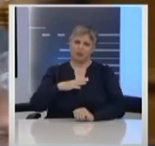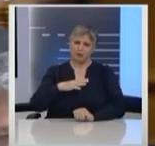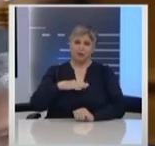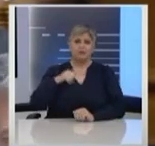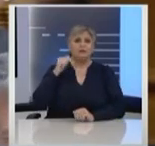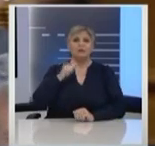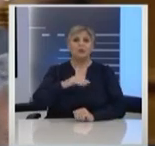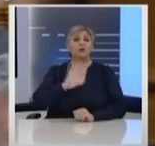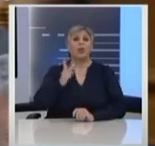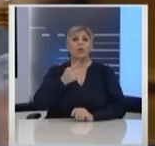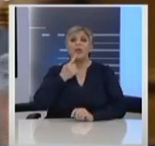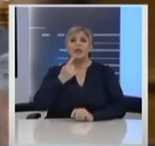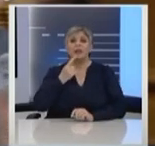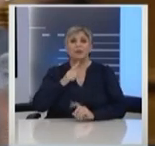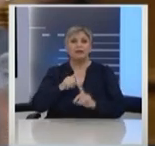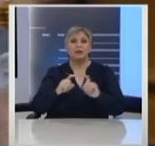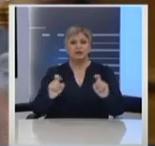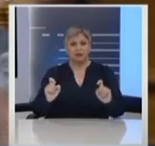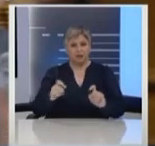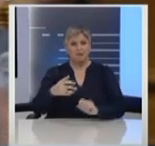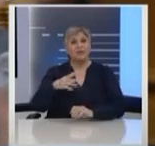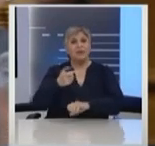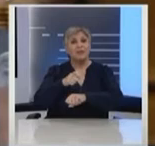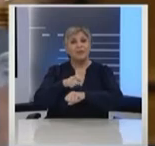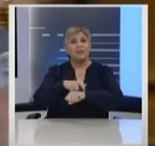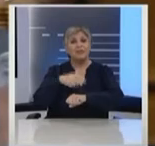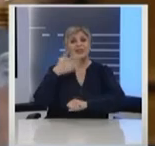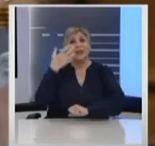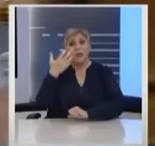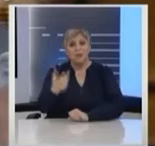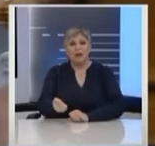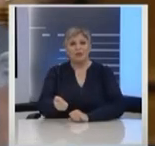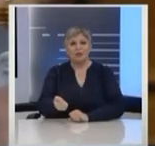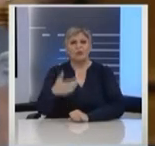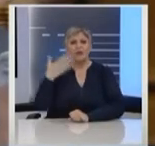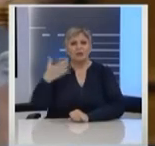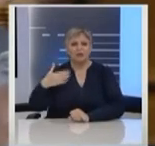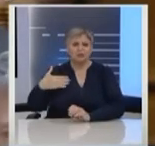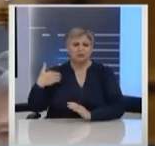δεν αναφερθήκατε στο γεγονός ότι υπάρχουν δεκάδες απόπειρες αυτοκτονίας